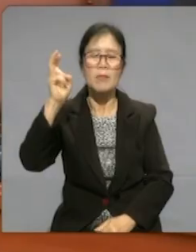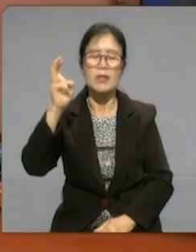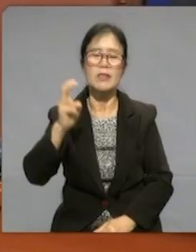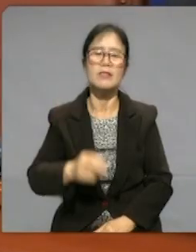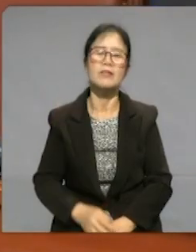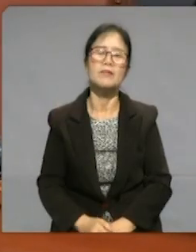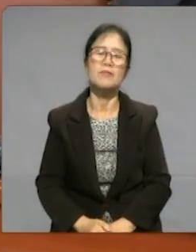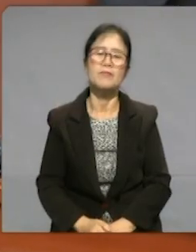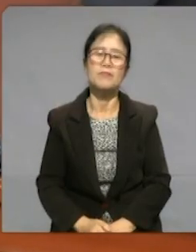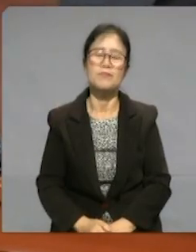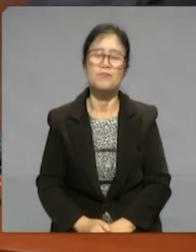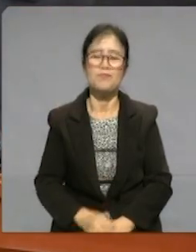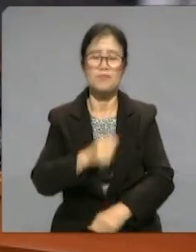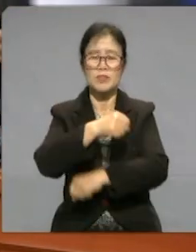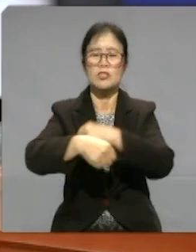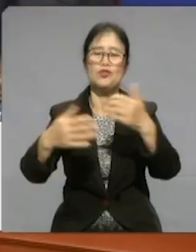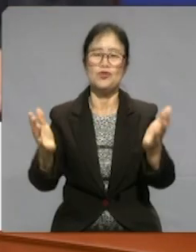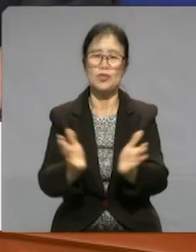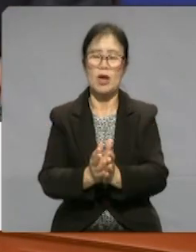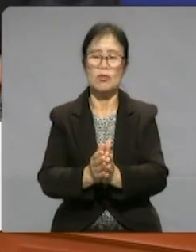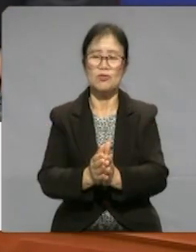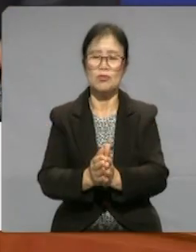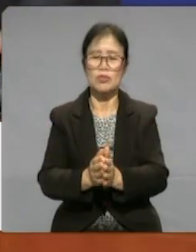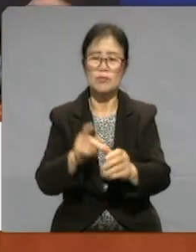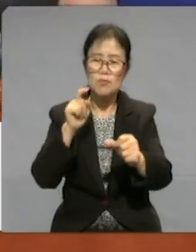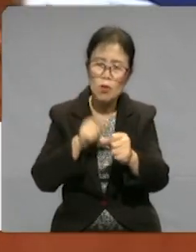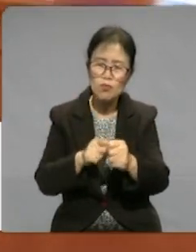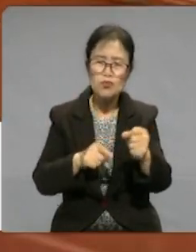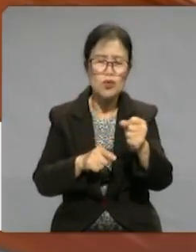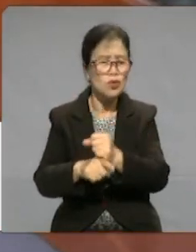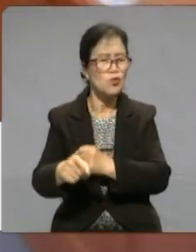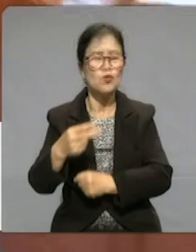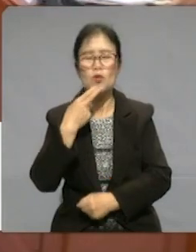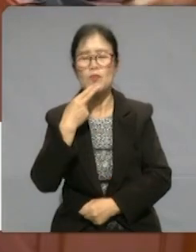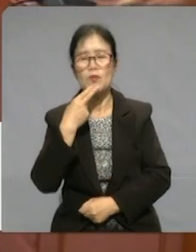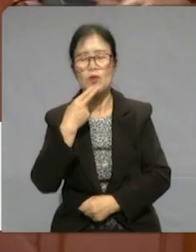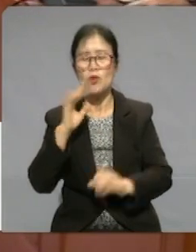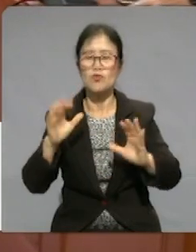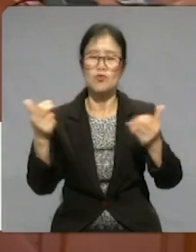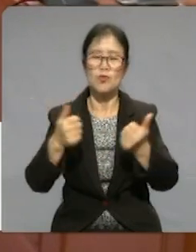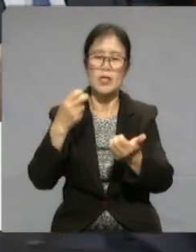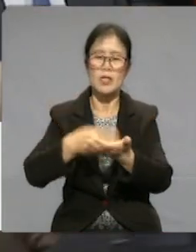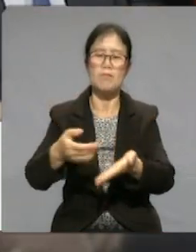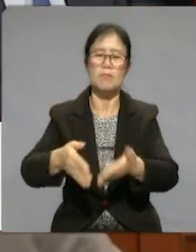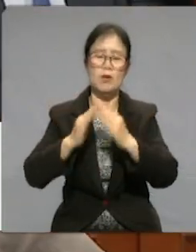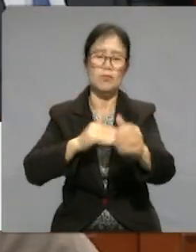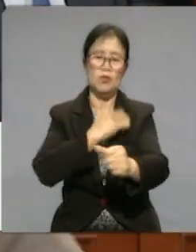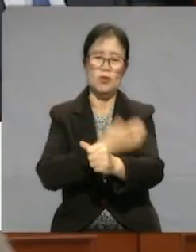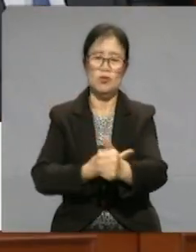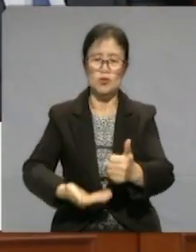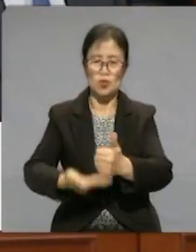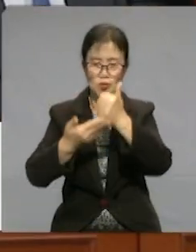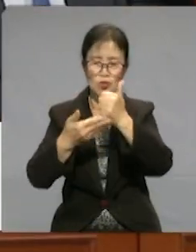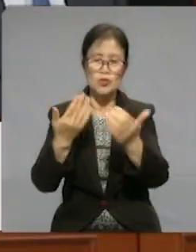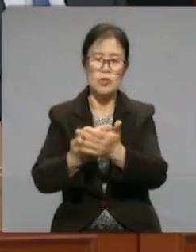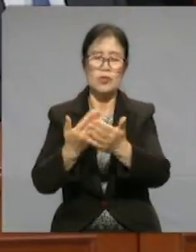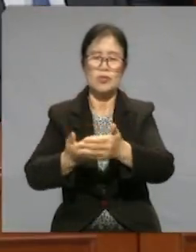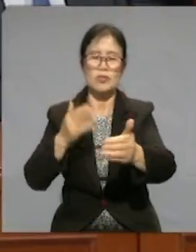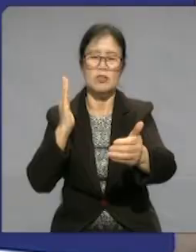지배적입니다. 더불어민주당은 명분과 이유가 없다며 국회 입법권을 존중할 것을